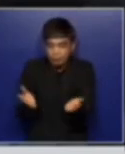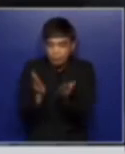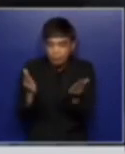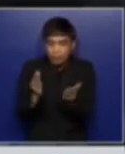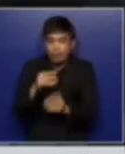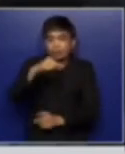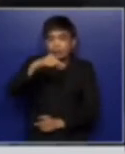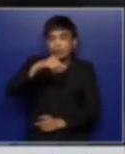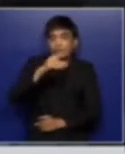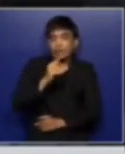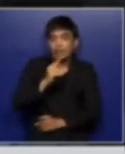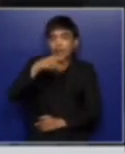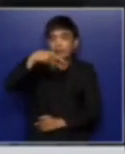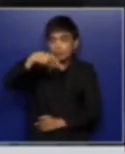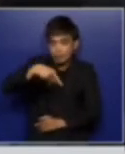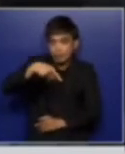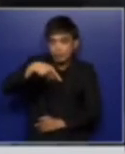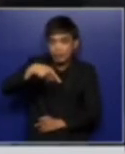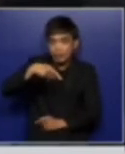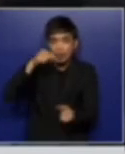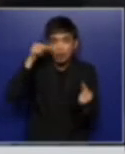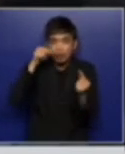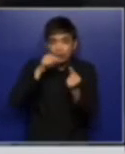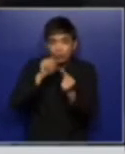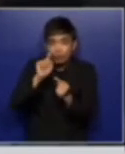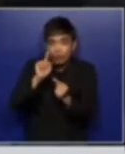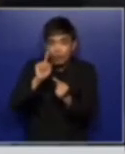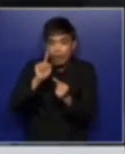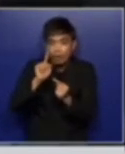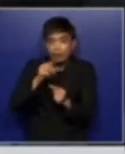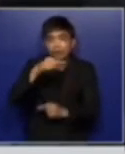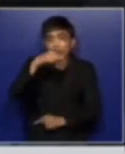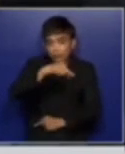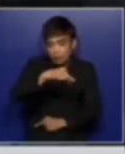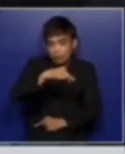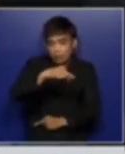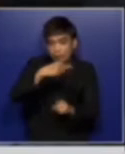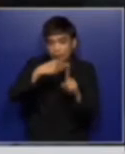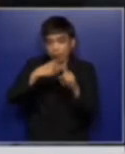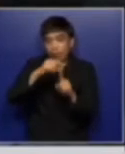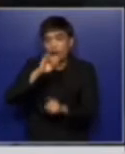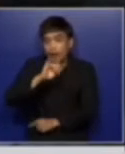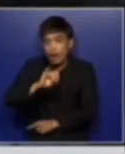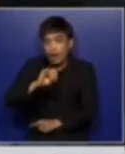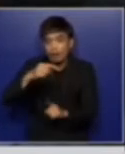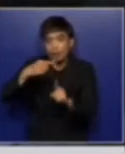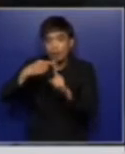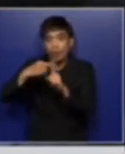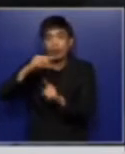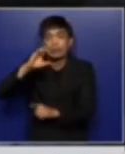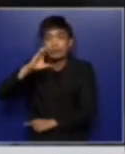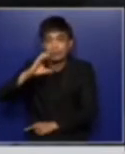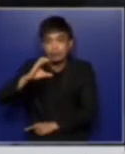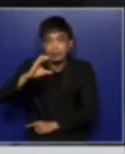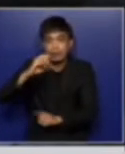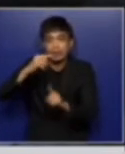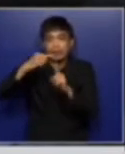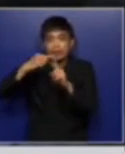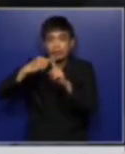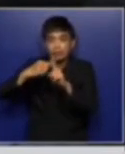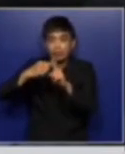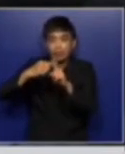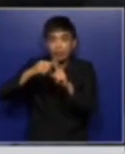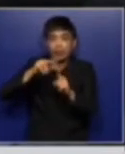การขับเคลื่อนเศรษฐกิจเราเนี่ยมันขึ้นกับอะไรบ้างครับตัว G บวกตัว I บวกตัว C แล้วก็บวกตัว